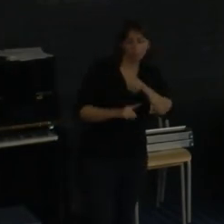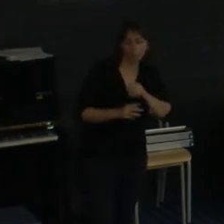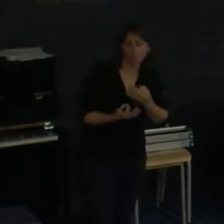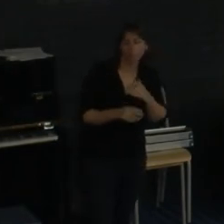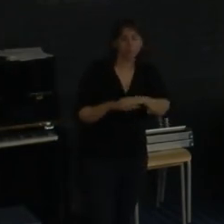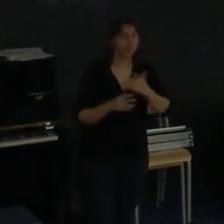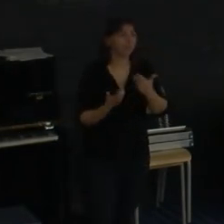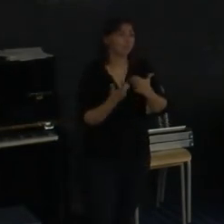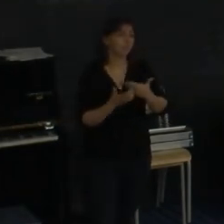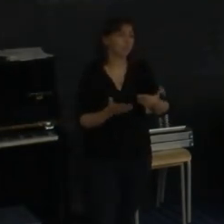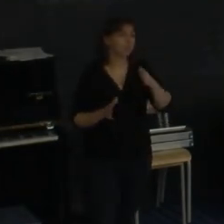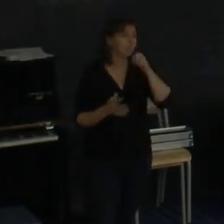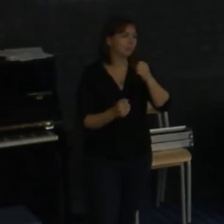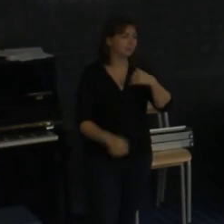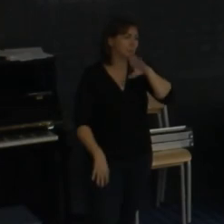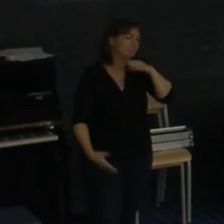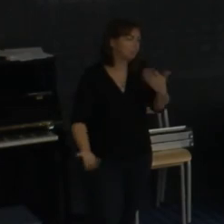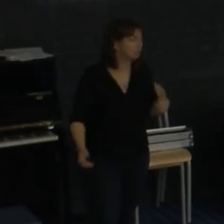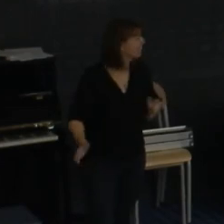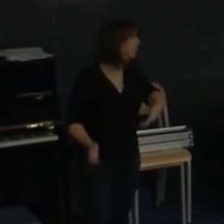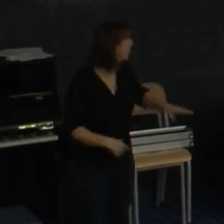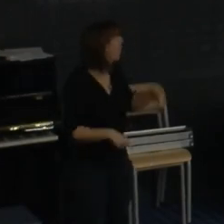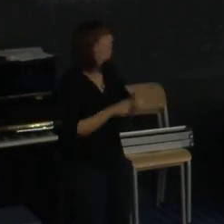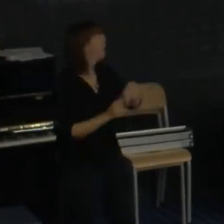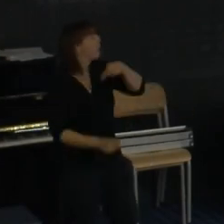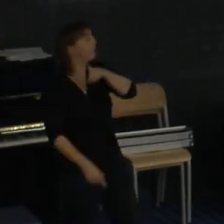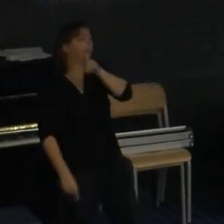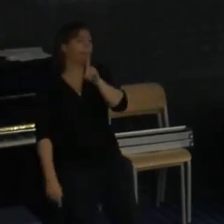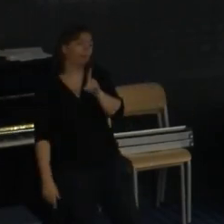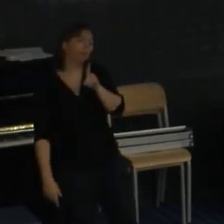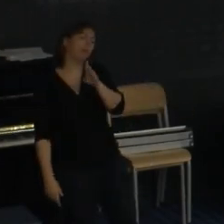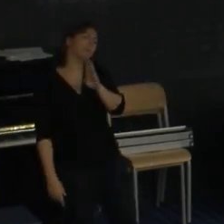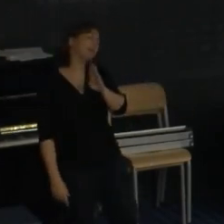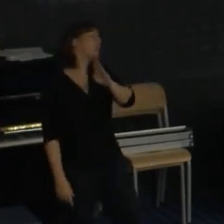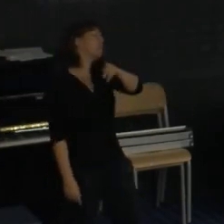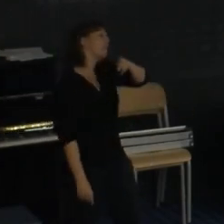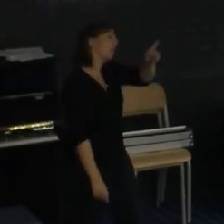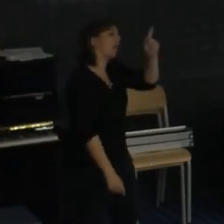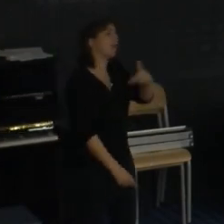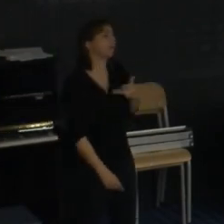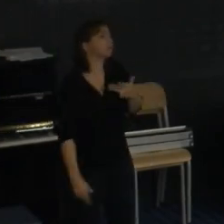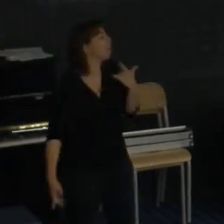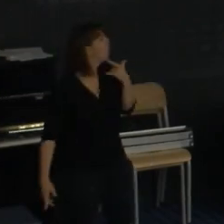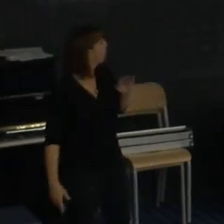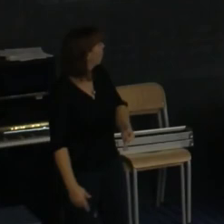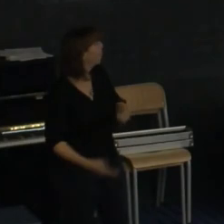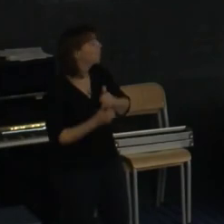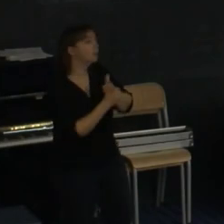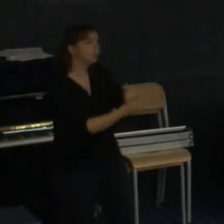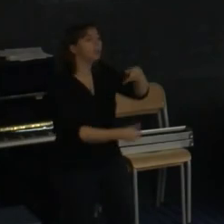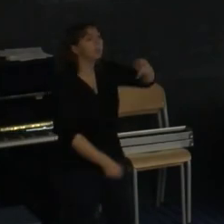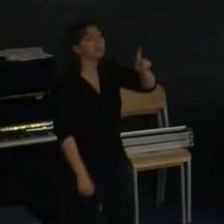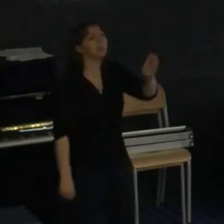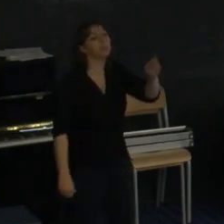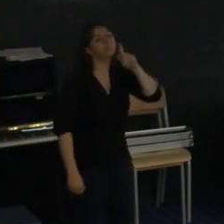simple. Il y a aussi PDB-PP qui est intéressant, qui est basé sur PDB, bien évidemment. Il rajoute